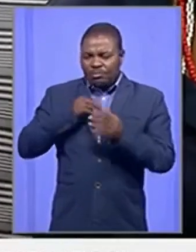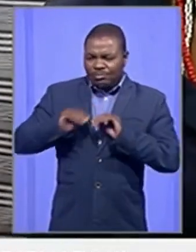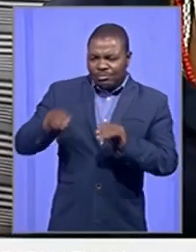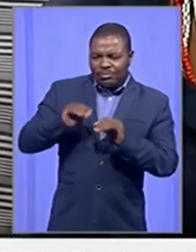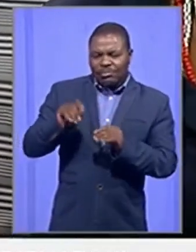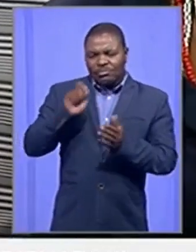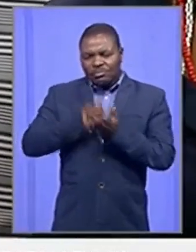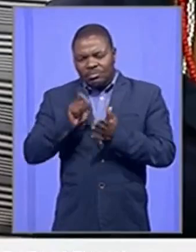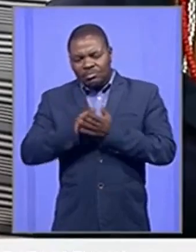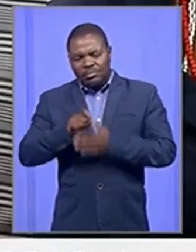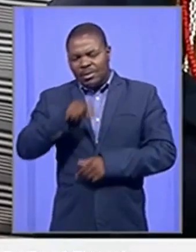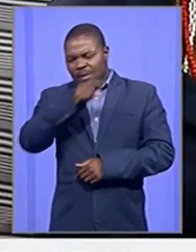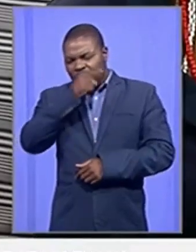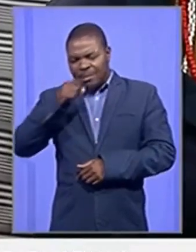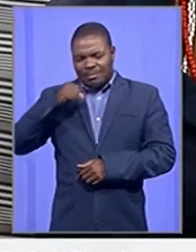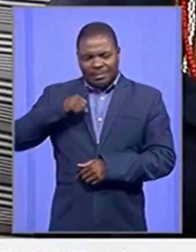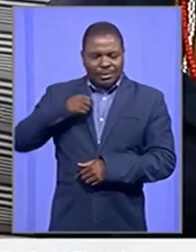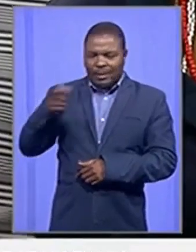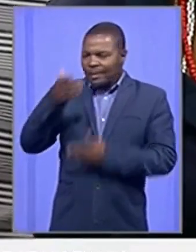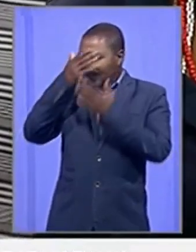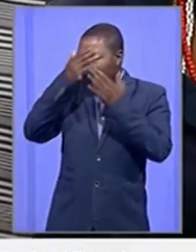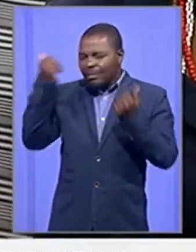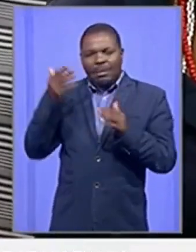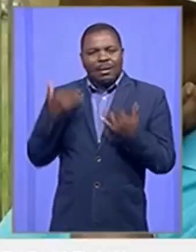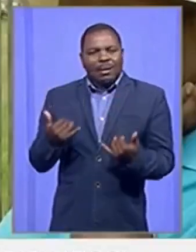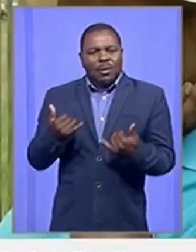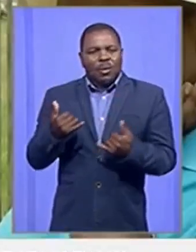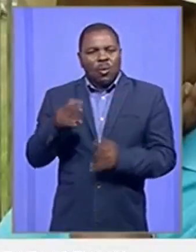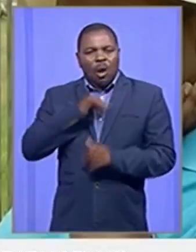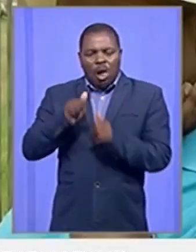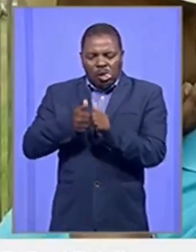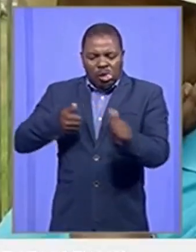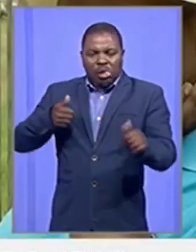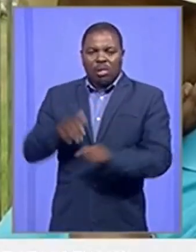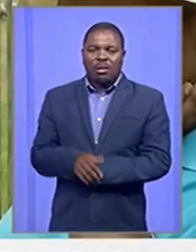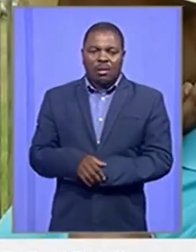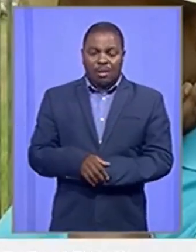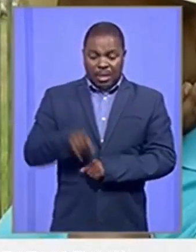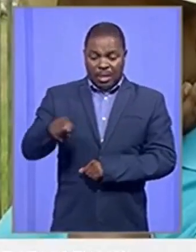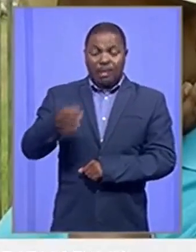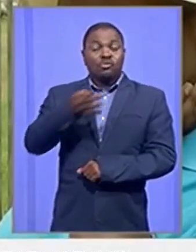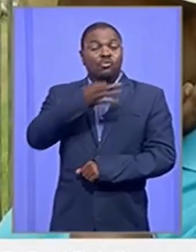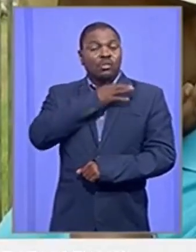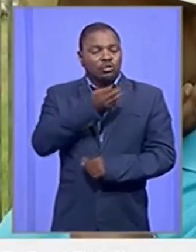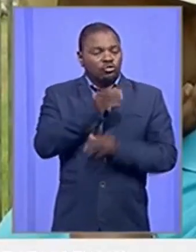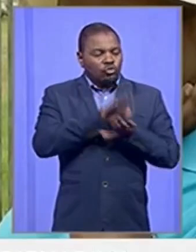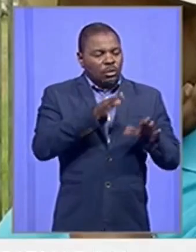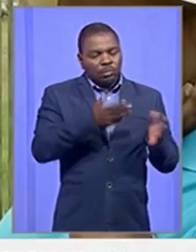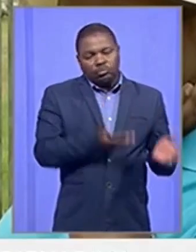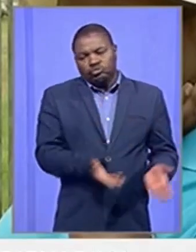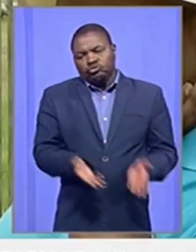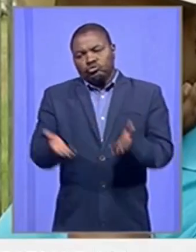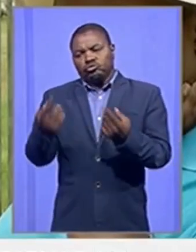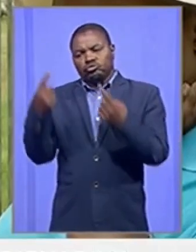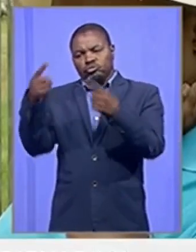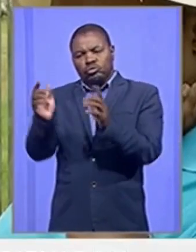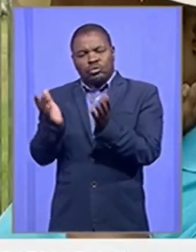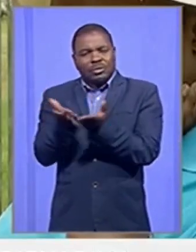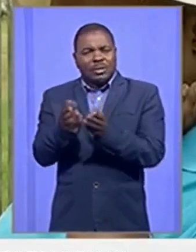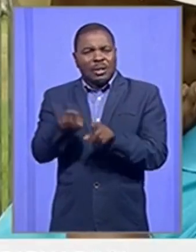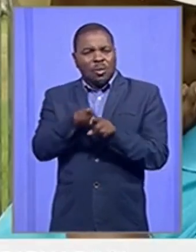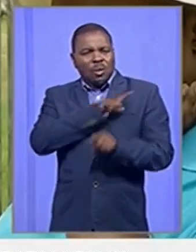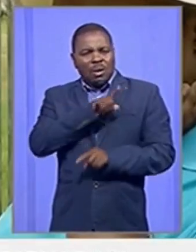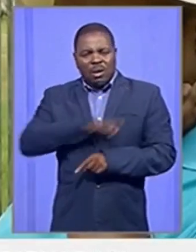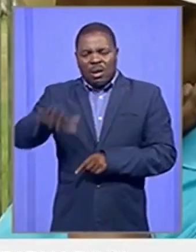sa khona beno a sa khona go lengwala ka mkhona a tlwaetse go lengwala re bone gore ke risk gore tse bana ba rena re ba tsentshe ka mogare ga